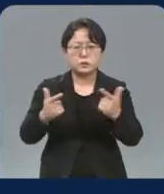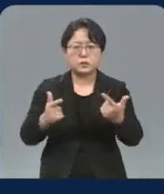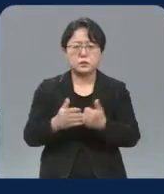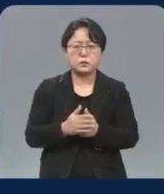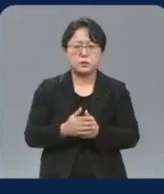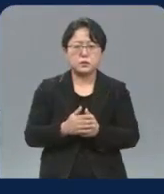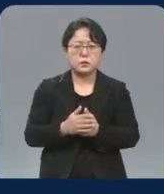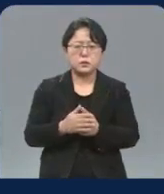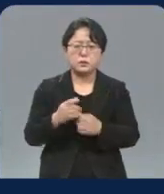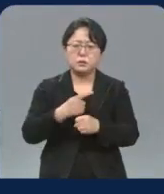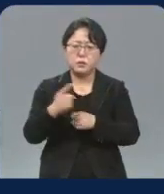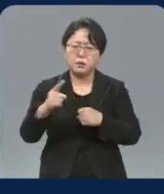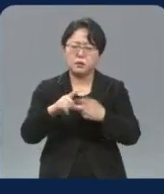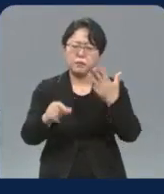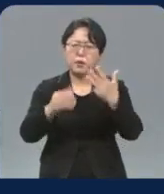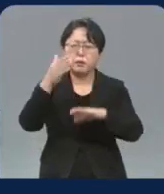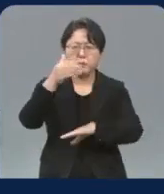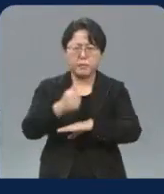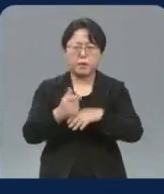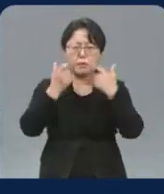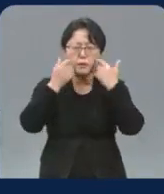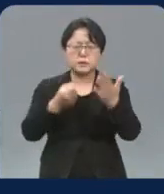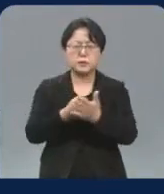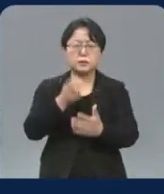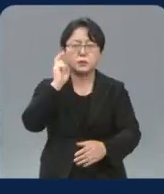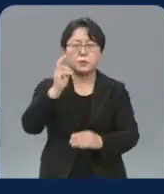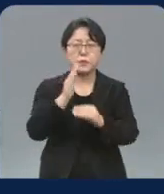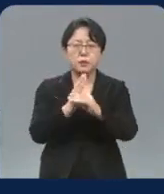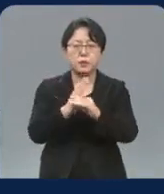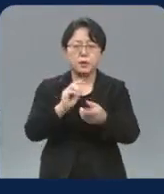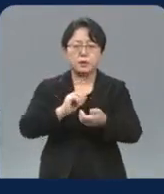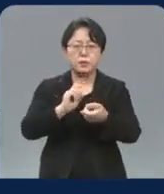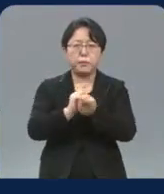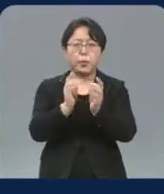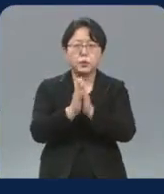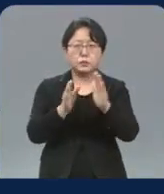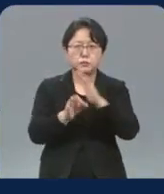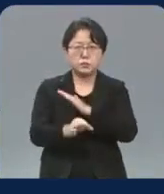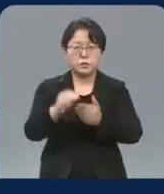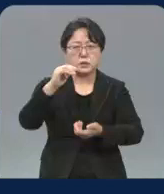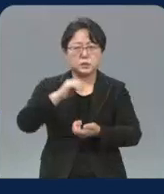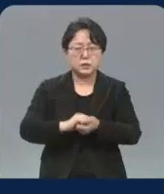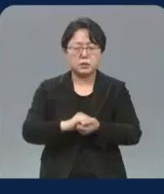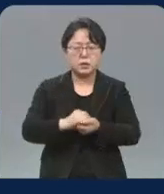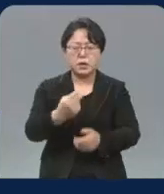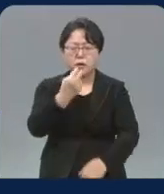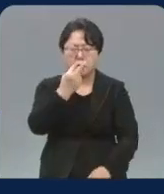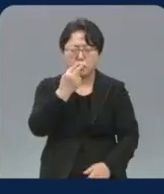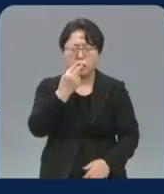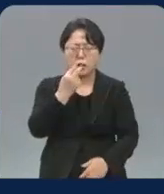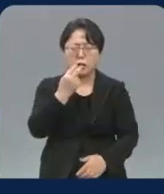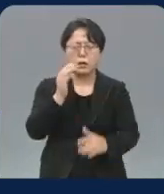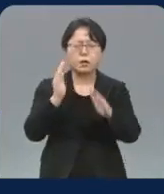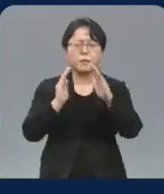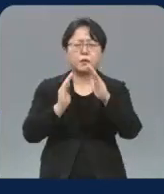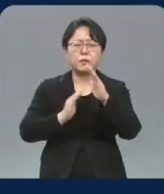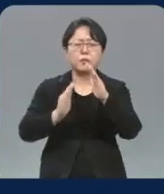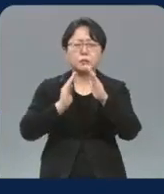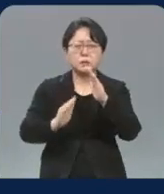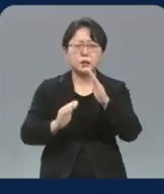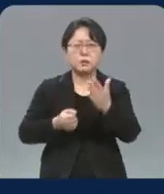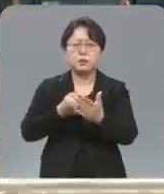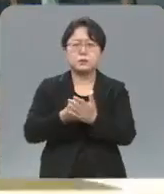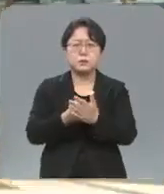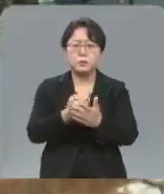내년 8월 말경에 거의 확정된다고 보시면 돼요. 본인 부담 상한제 자체는 건강보험밖에 없는 사업이에요. 다른 데서 정할